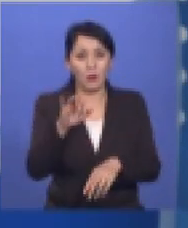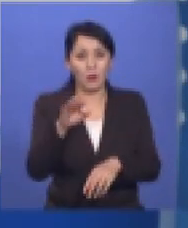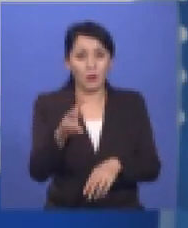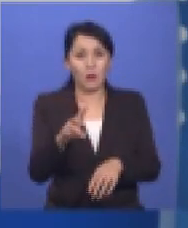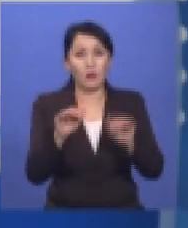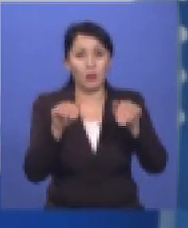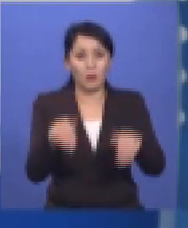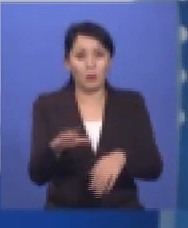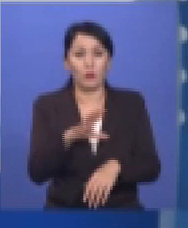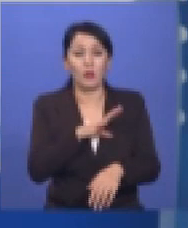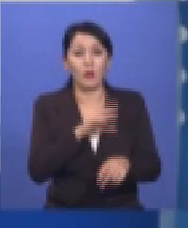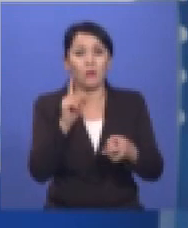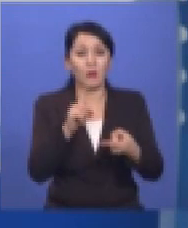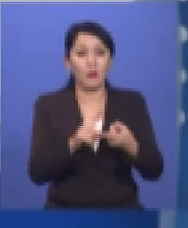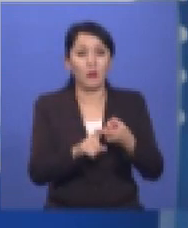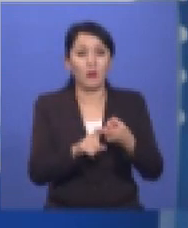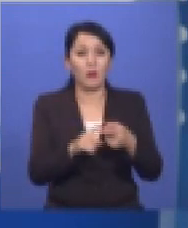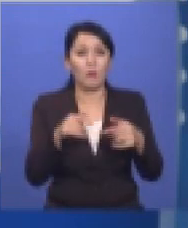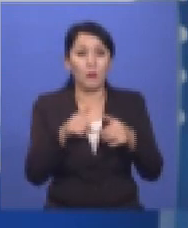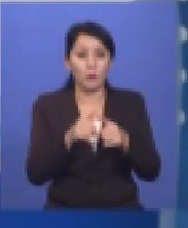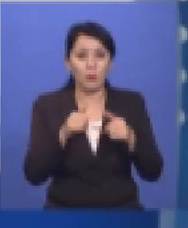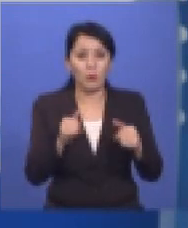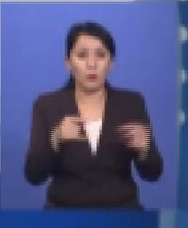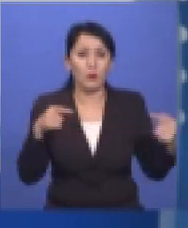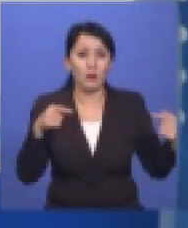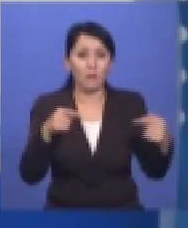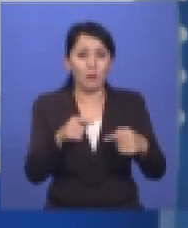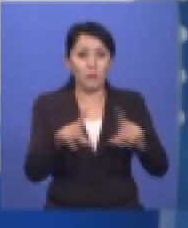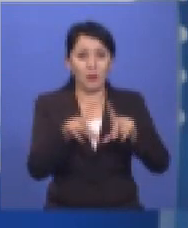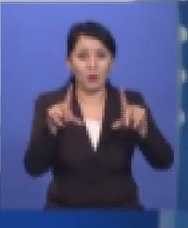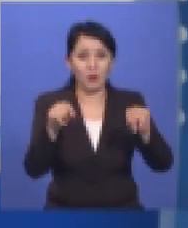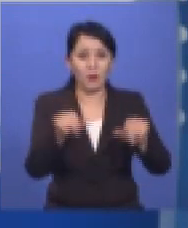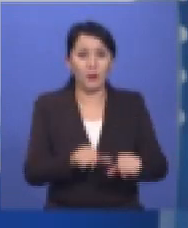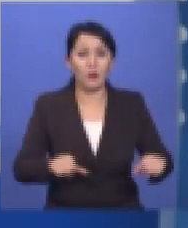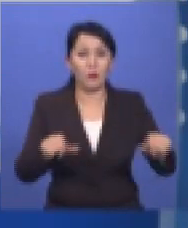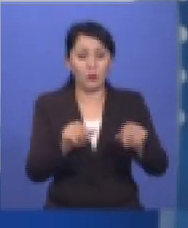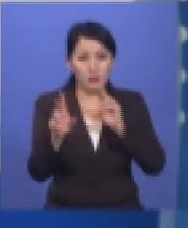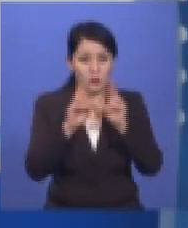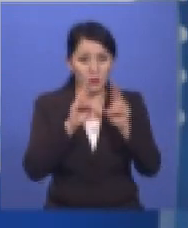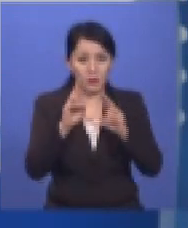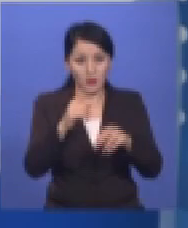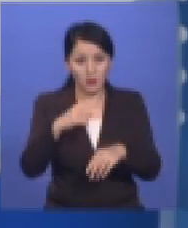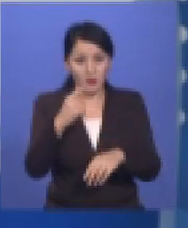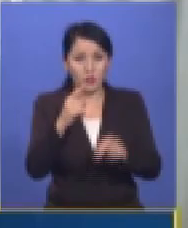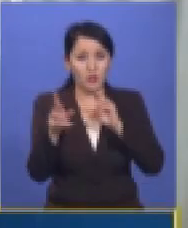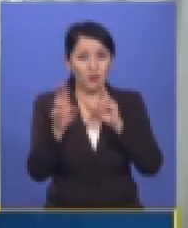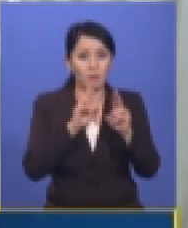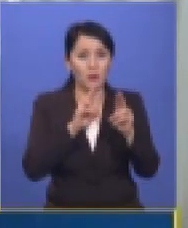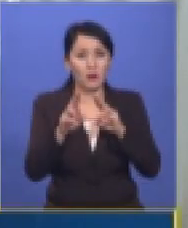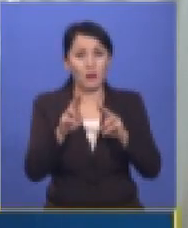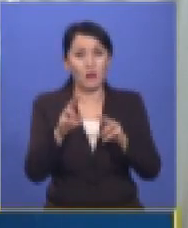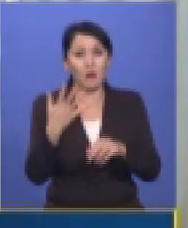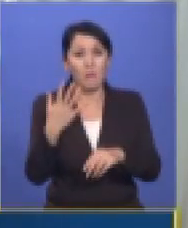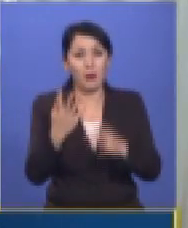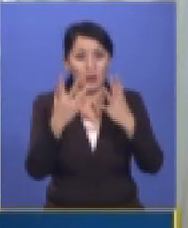Ералы Тоғжановтың төрағалығымен өткен инфекциясының таралуына жол бермеу жөніндегі ведомствоаралық комиссияның отырысында айтылды. Жиында мынандай